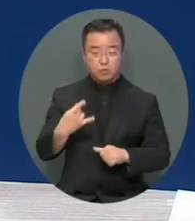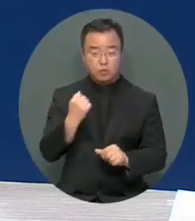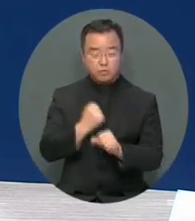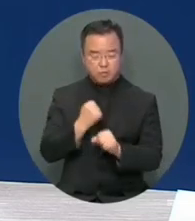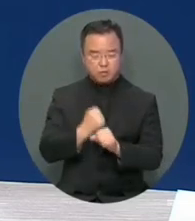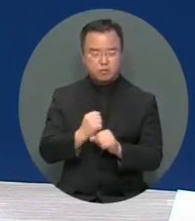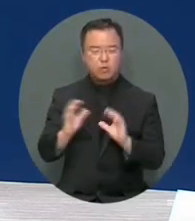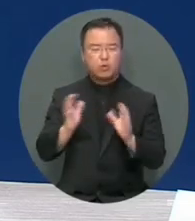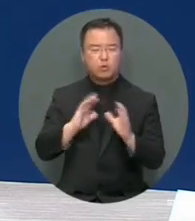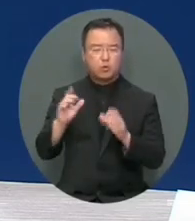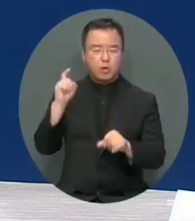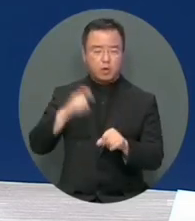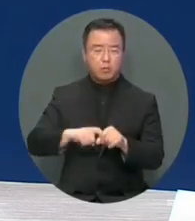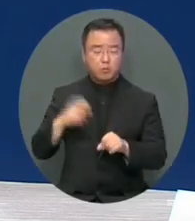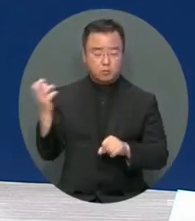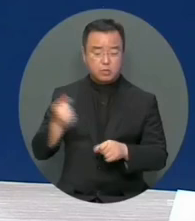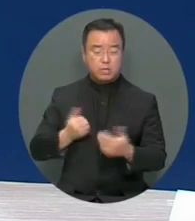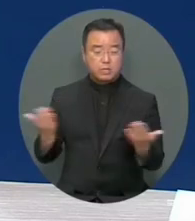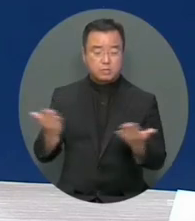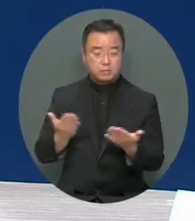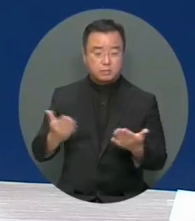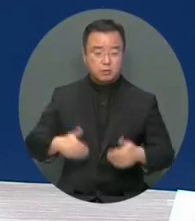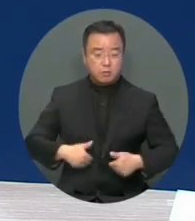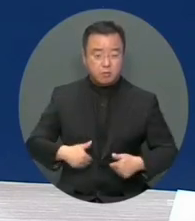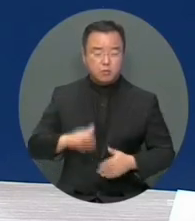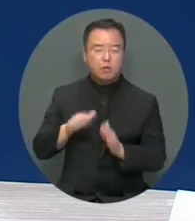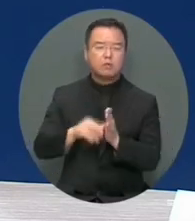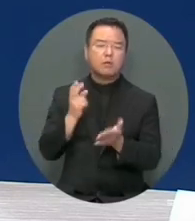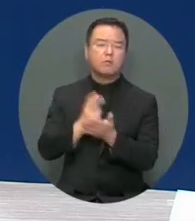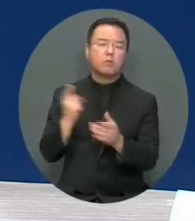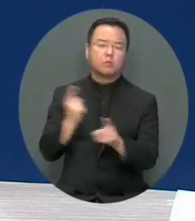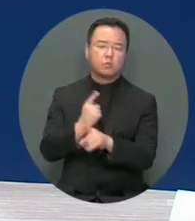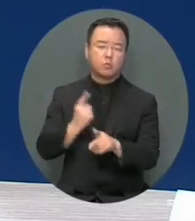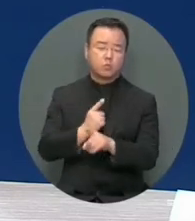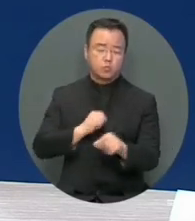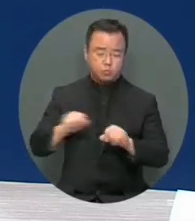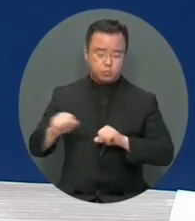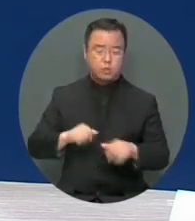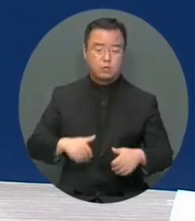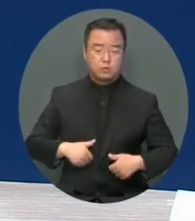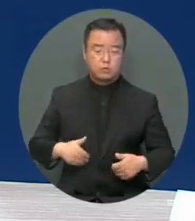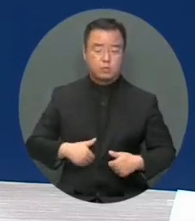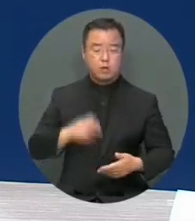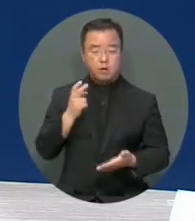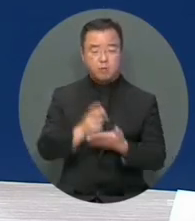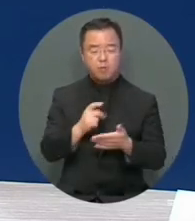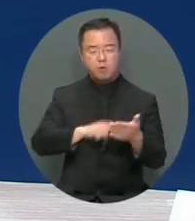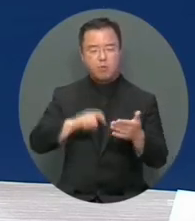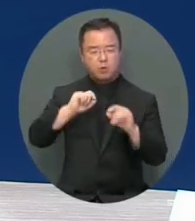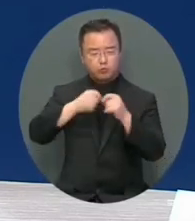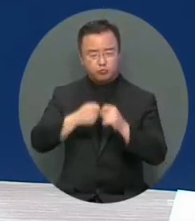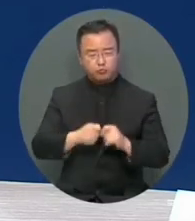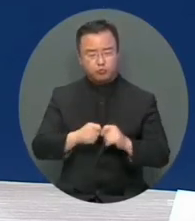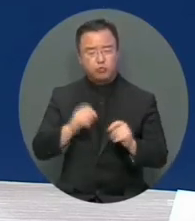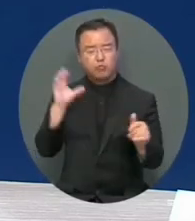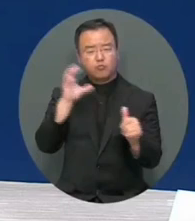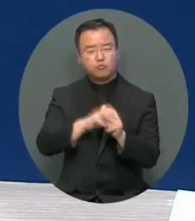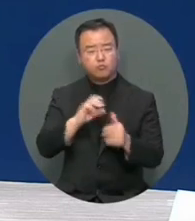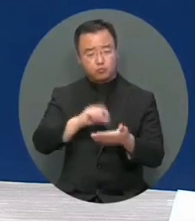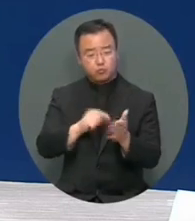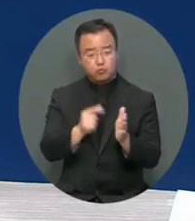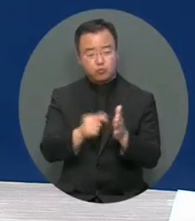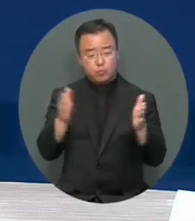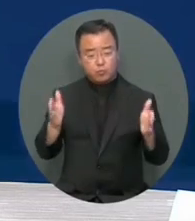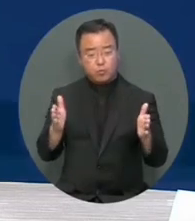목적 자체가 필요하면 법을 고쳐서 해결할 일이지 법에서 구체적 위임의 범위를 주었는데